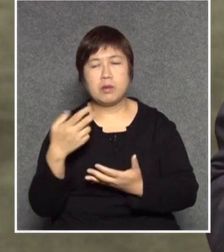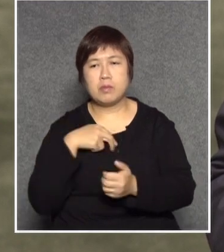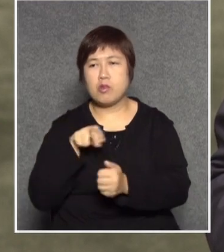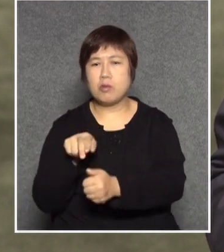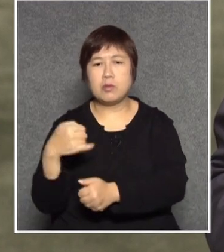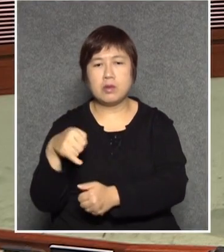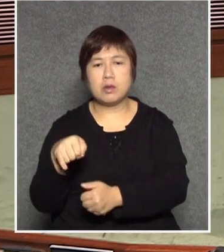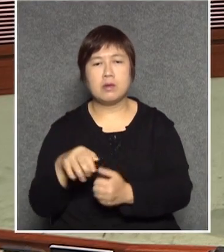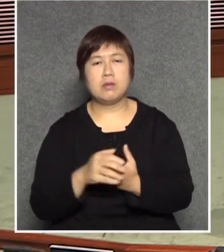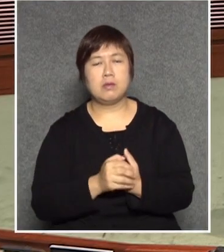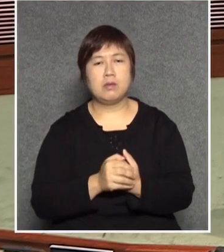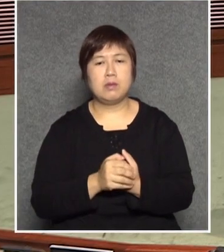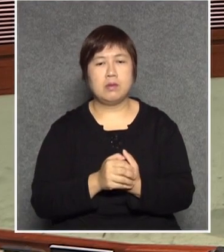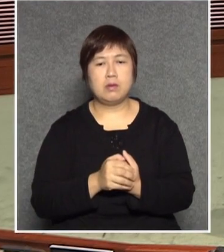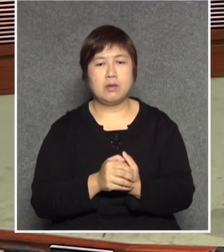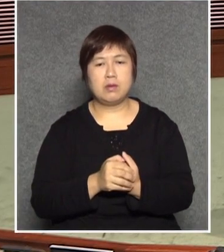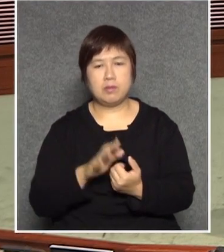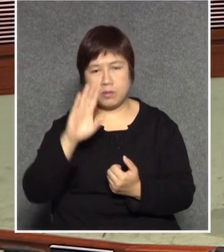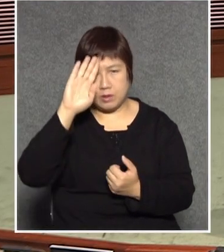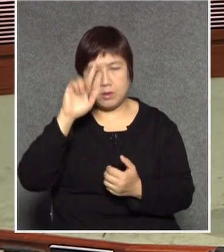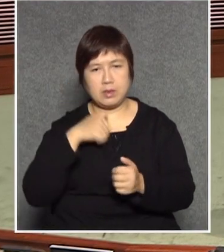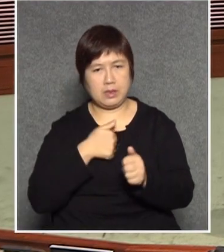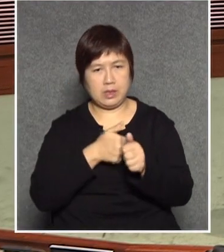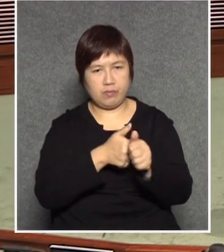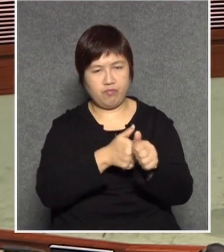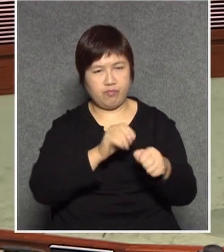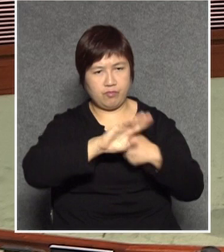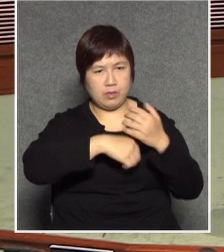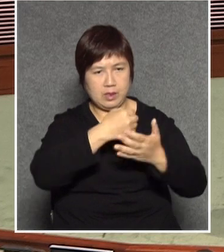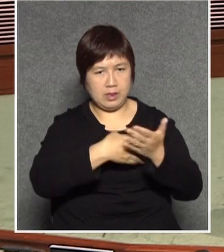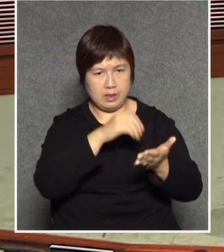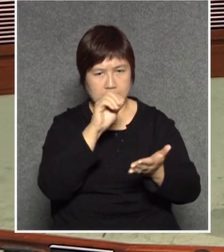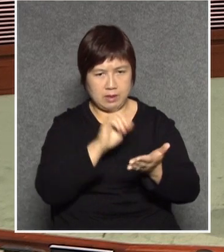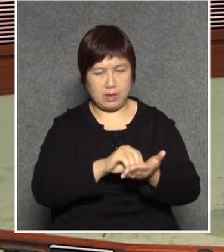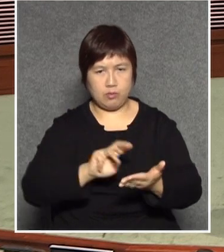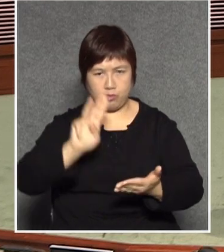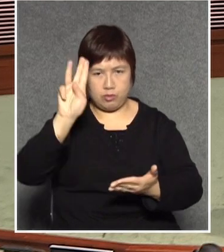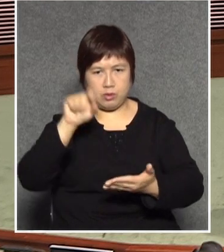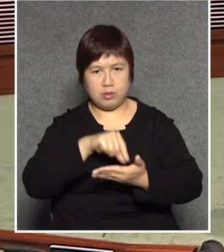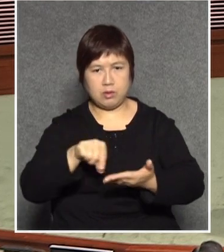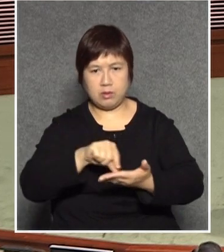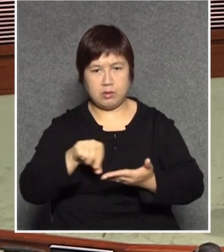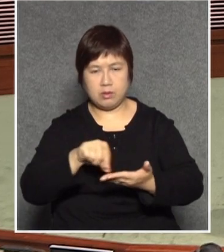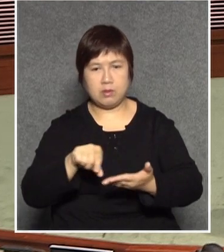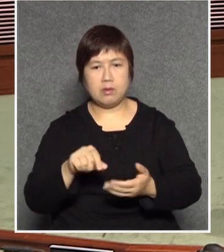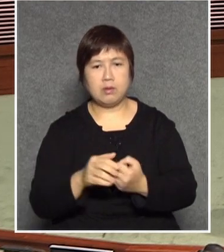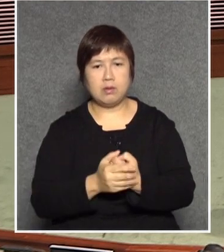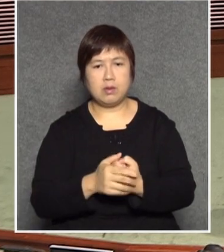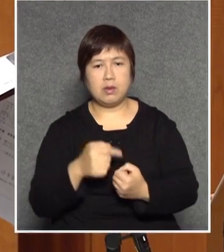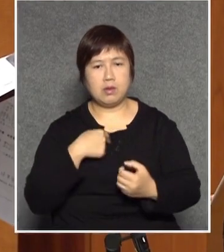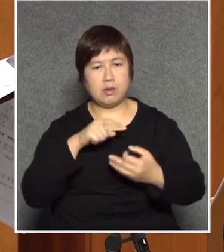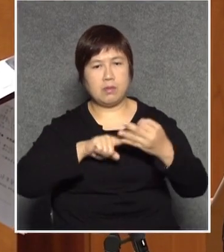嘅。請你按法例定明嘅誓言字句重新宣讀。 尤慧